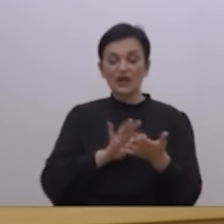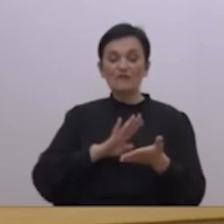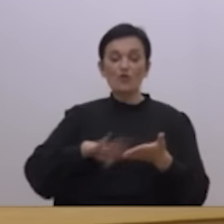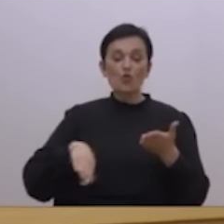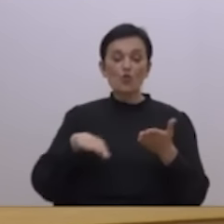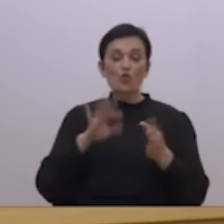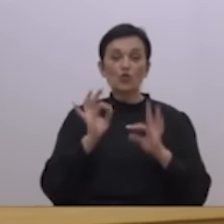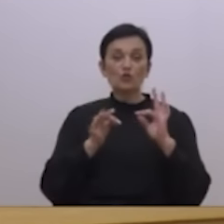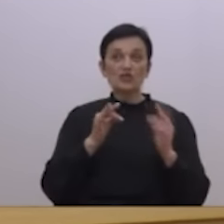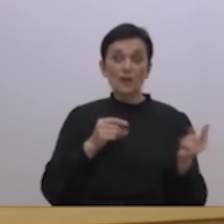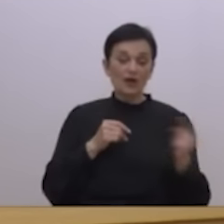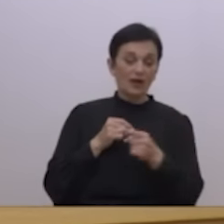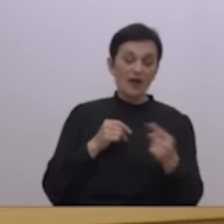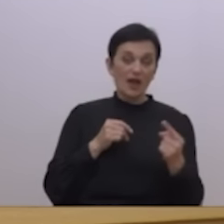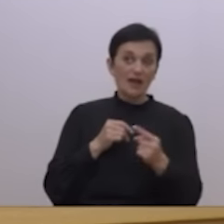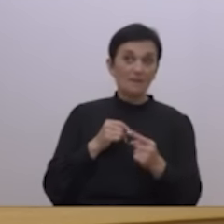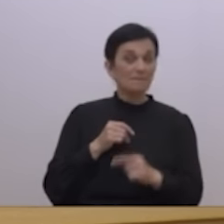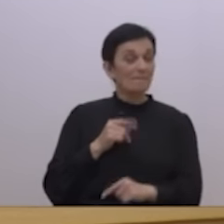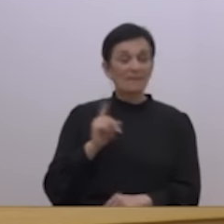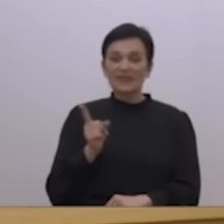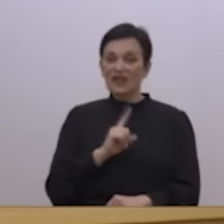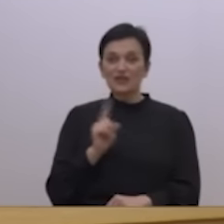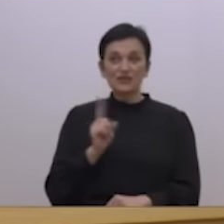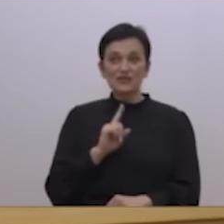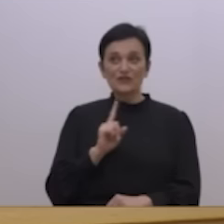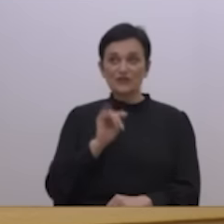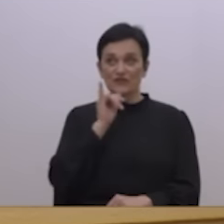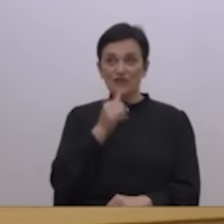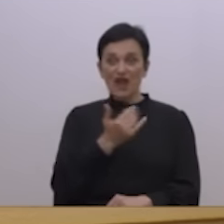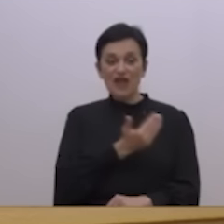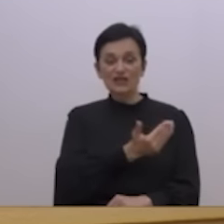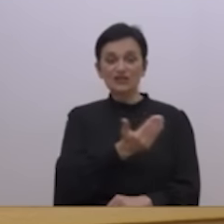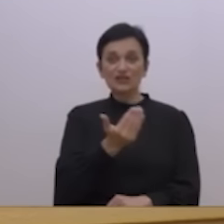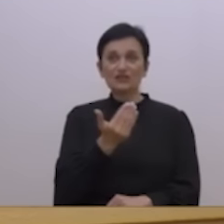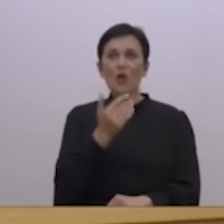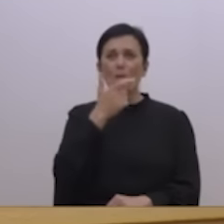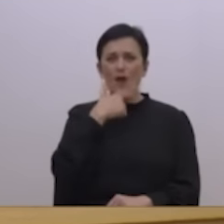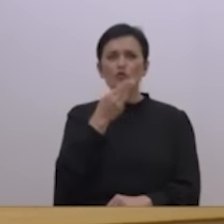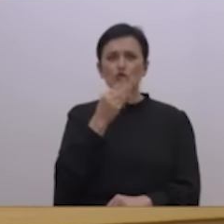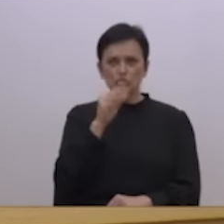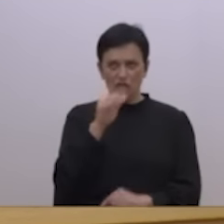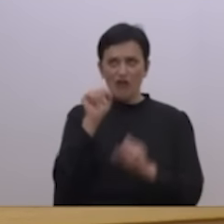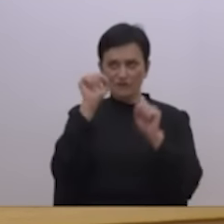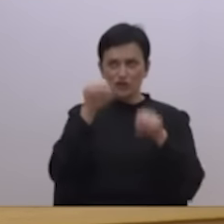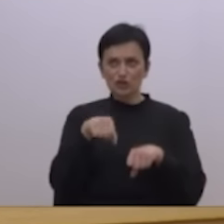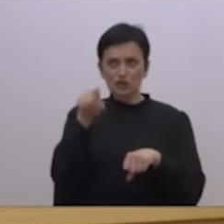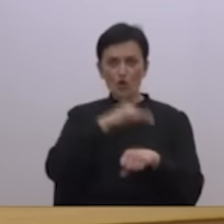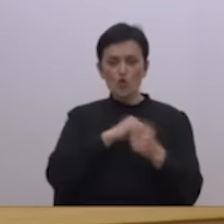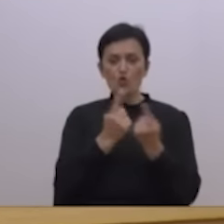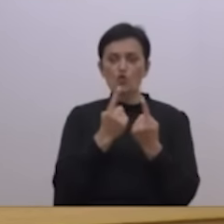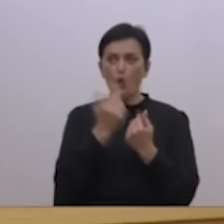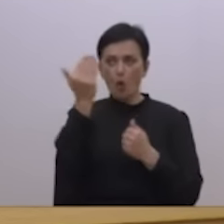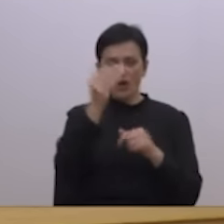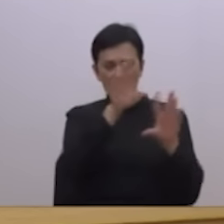აქეთკენ ისჯვერენ ხელს. ვერანაირი თქვენი ხენშესვლა, ბაბატონ შალვა, შეგიძლიათ ეს თქვენი კოლეგები